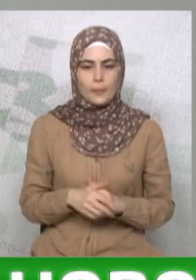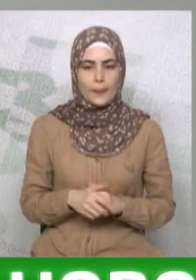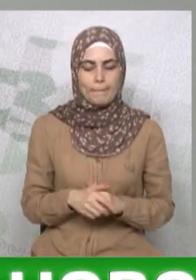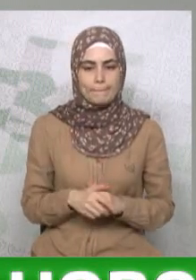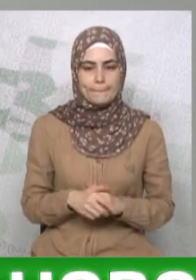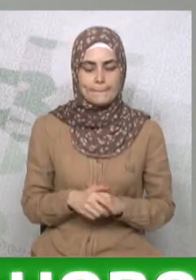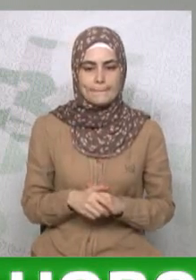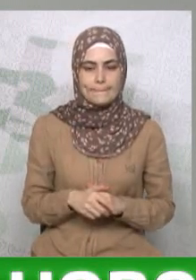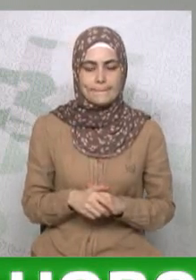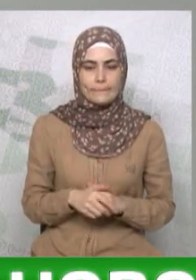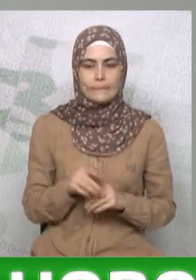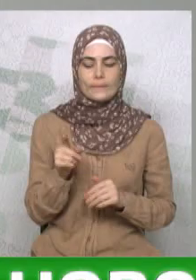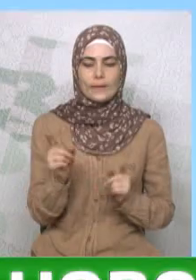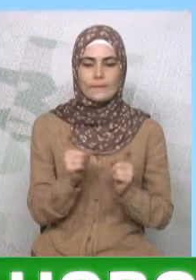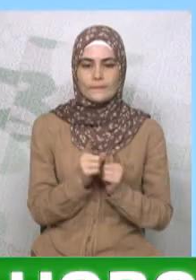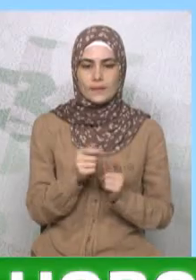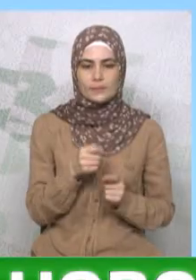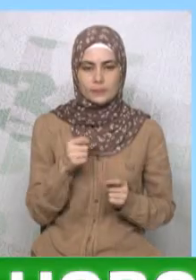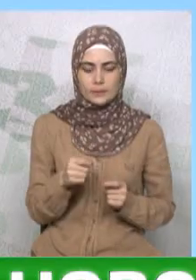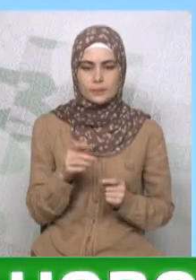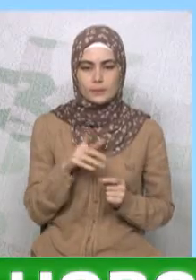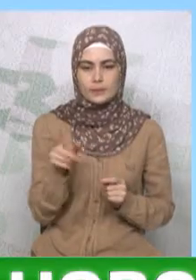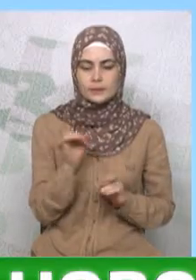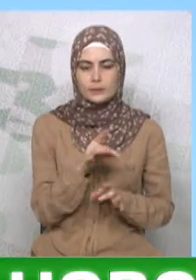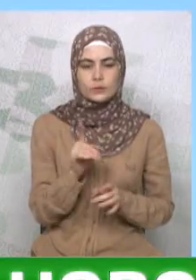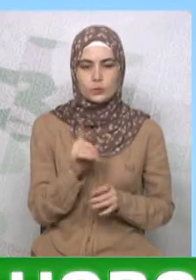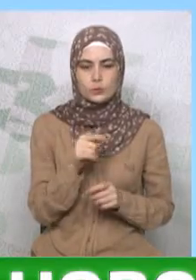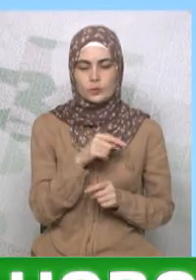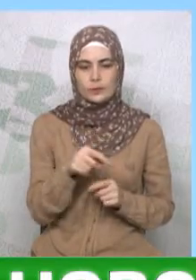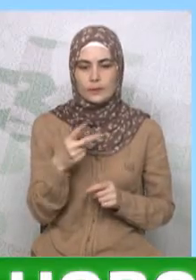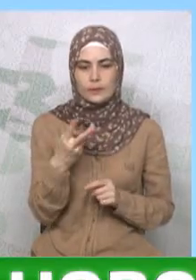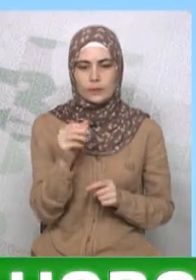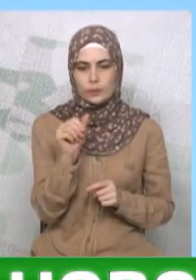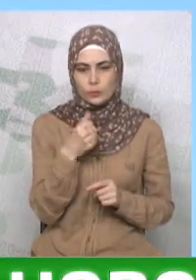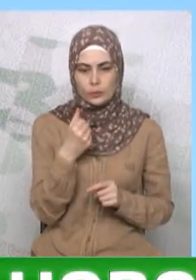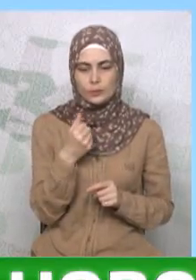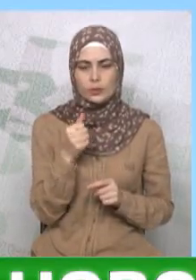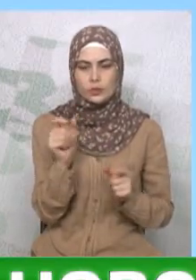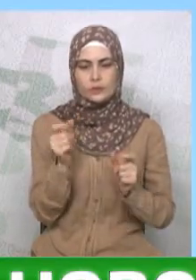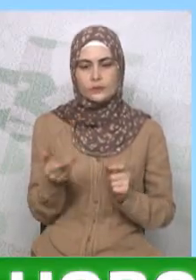Также на вашей встрече с главой Ингушетии вы отметили, что за первое полугодие жители региона более миллиона раз